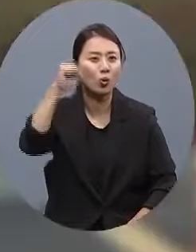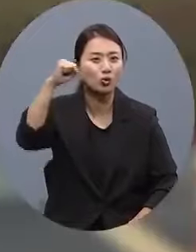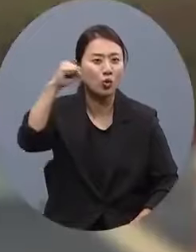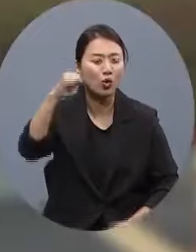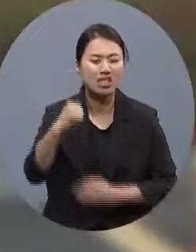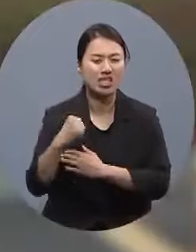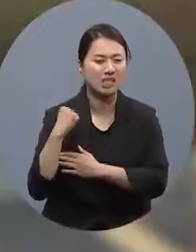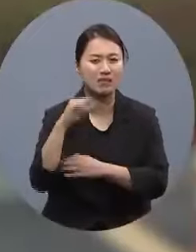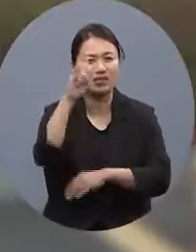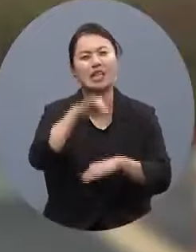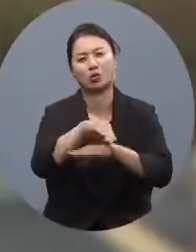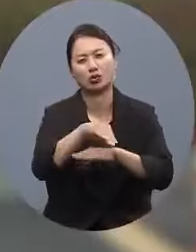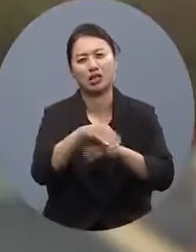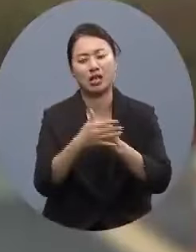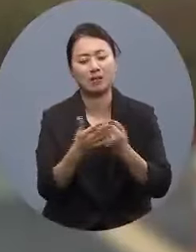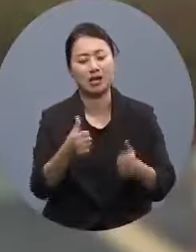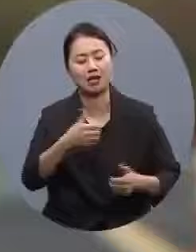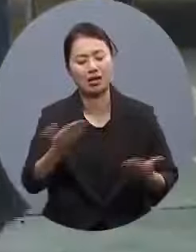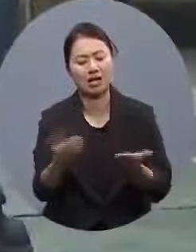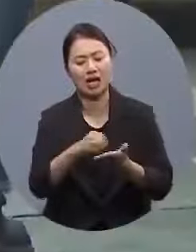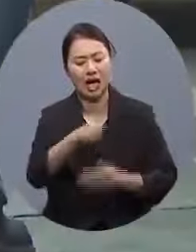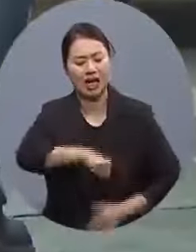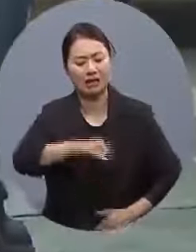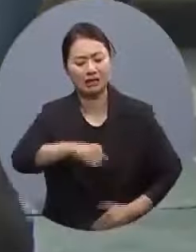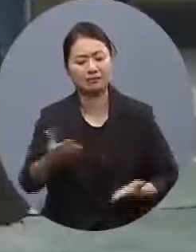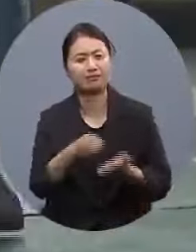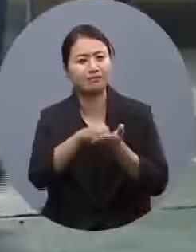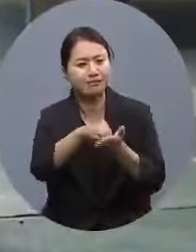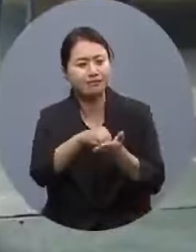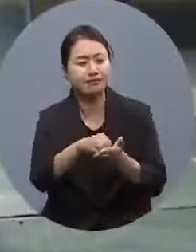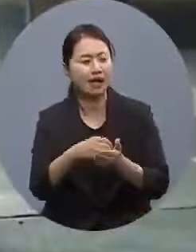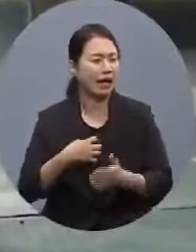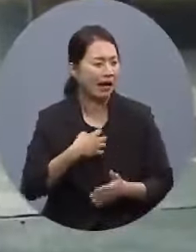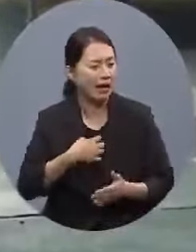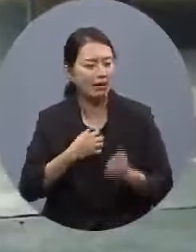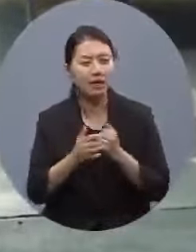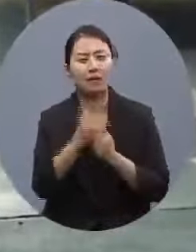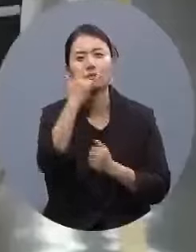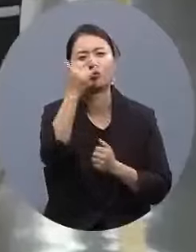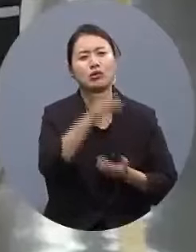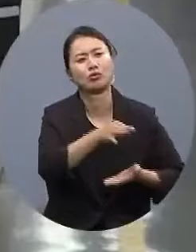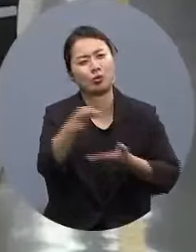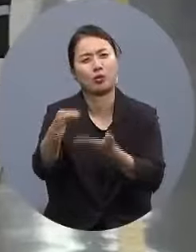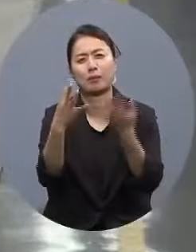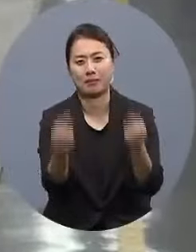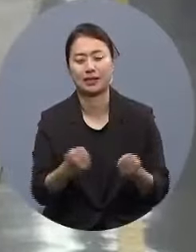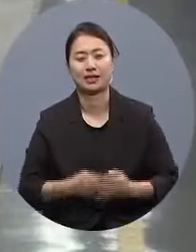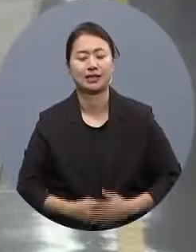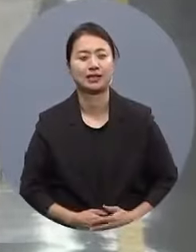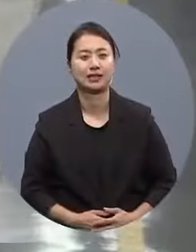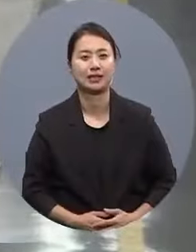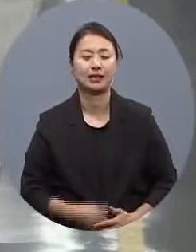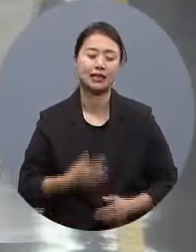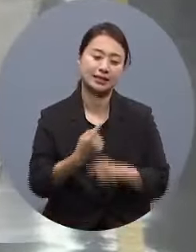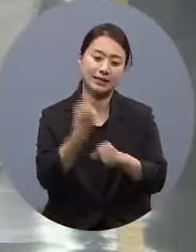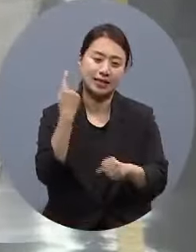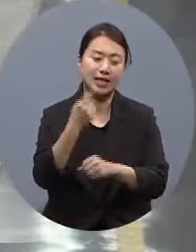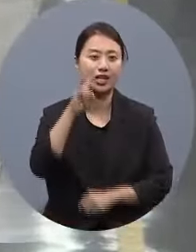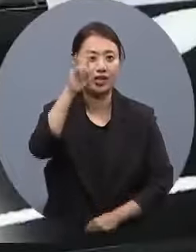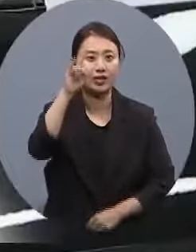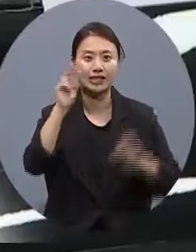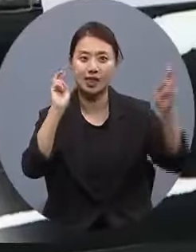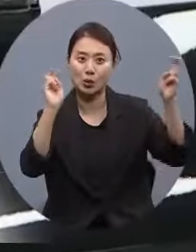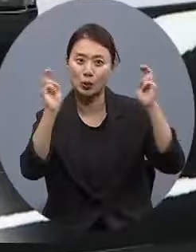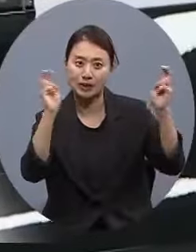다보니 자녀 취업을 걱정하는 부모들이 혹시나 하는 마음에 돈을 건내는 겁니다 사정이 이렇다 보니 지난해 현대차에